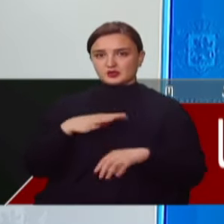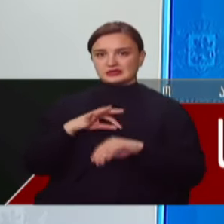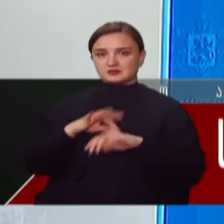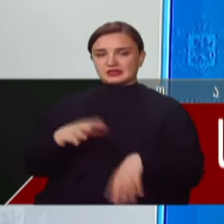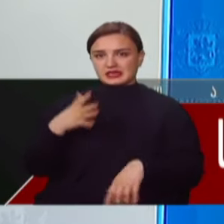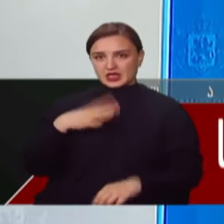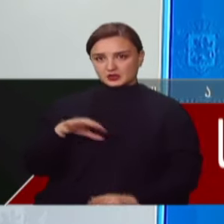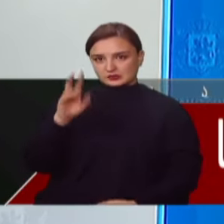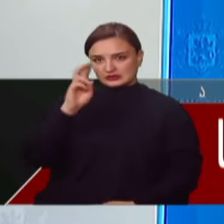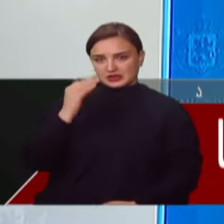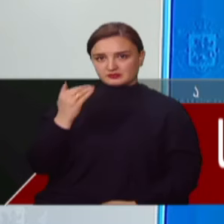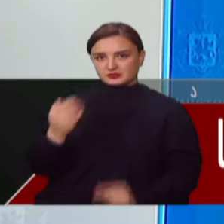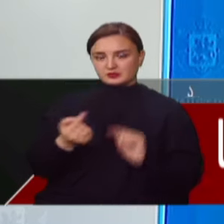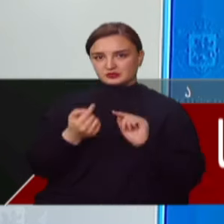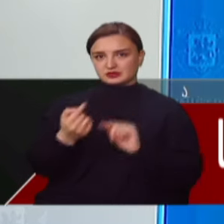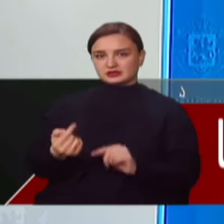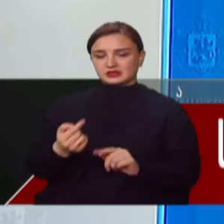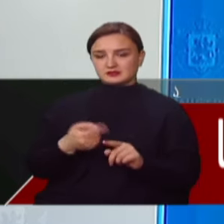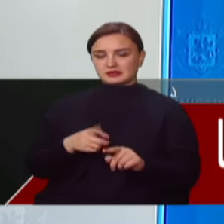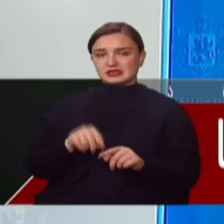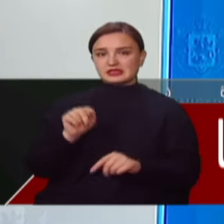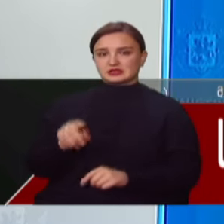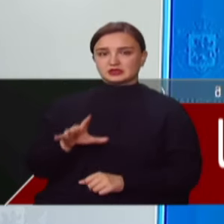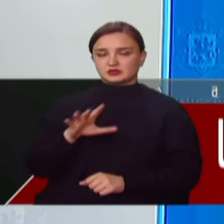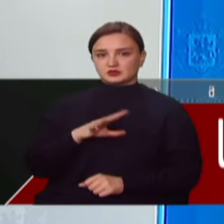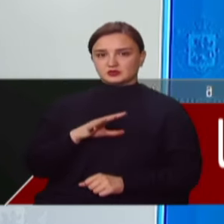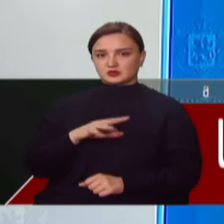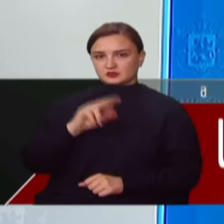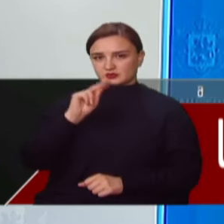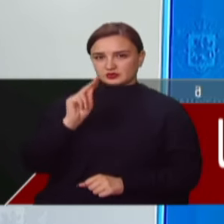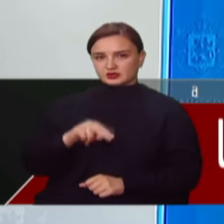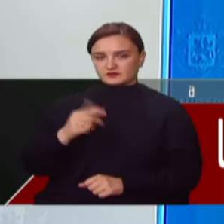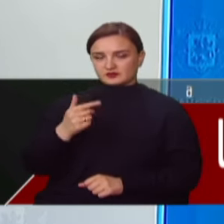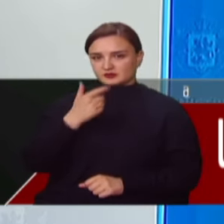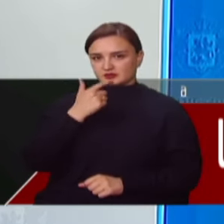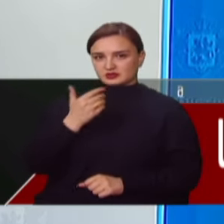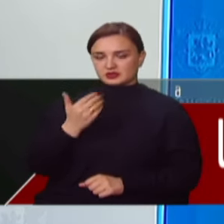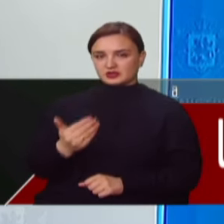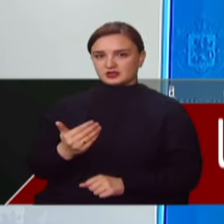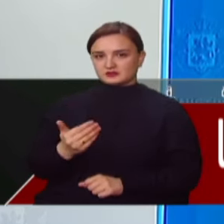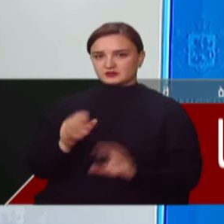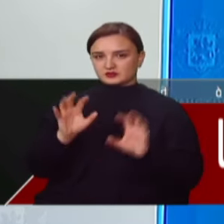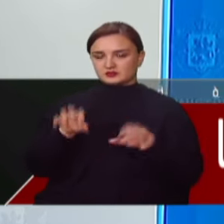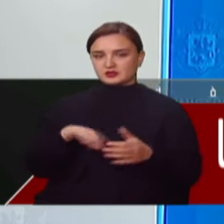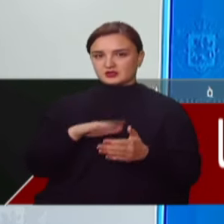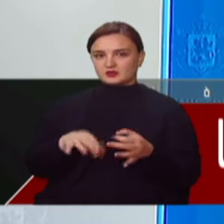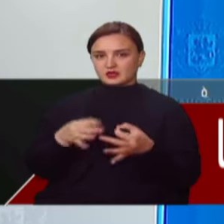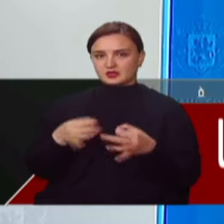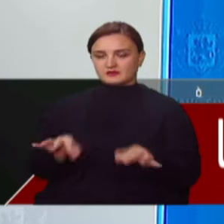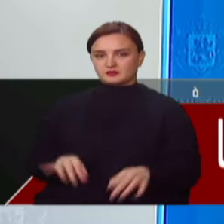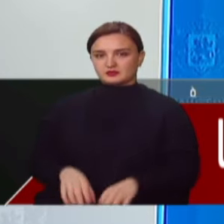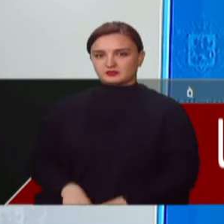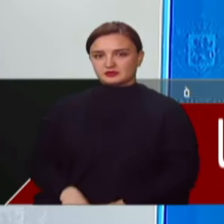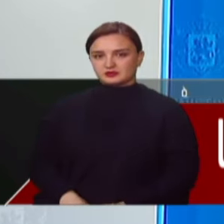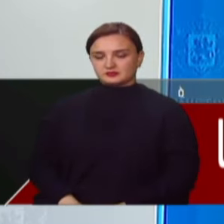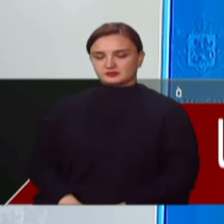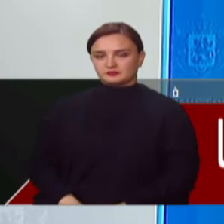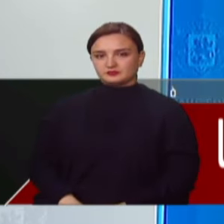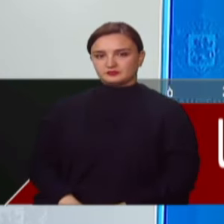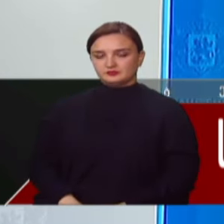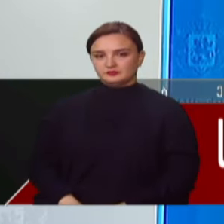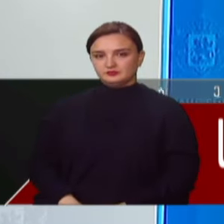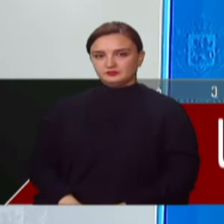ქართული სახელმწიფოს წინააღმდეგ და რომელიც მიმართული იყო მსჯავრდებულ სააკაშვილის უკანონო გათავისუფლებისკენ, რომელიც ასევე